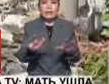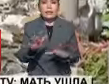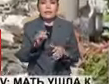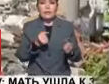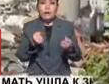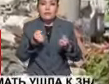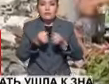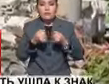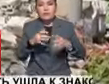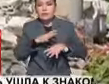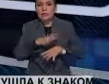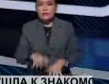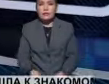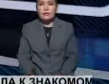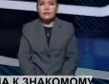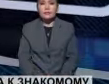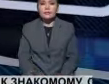действиями.